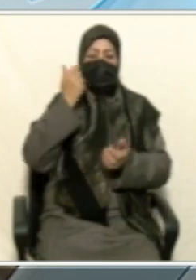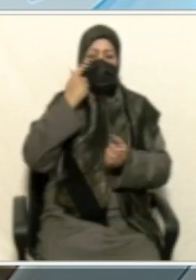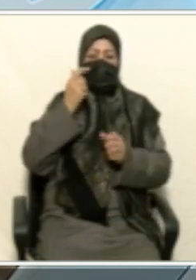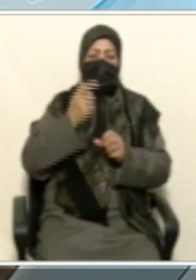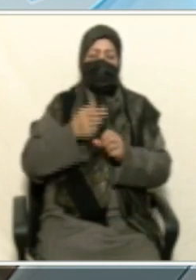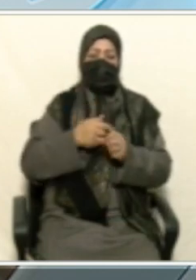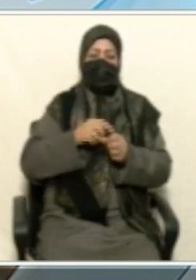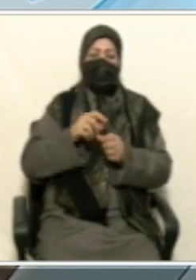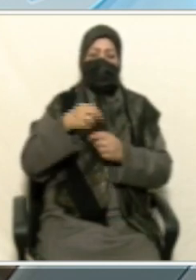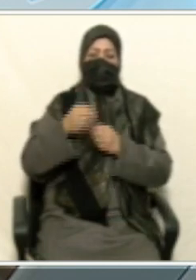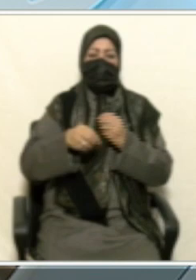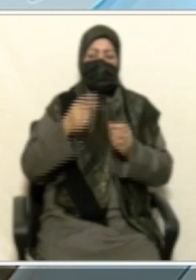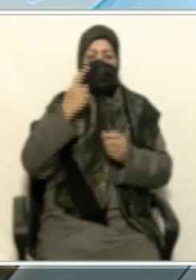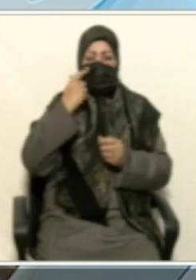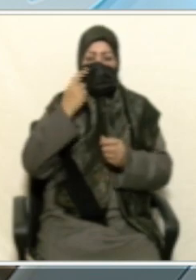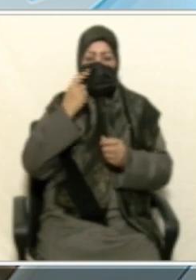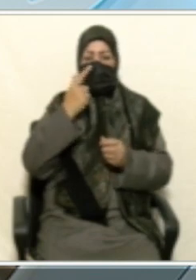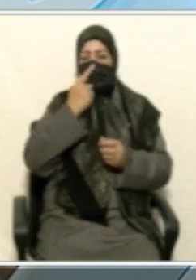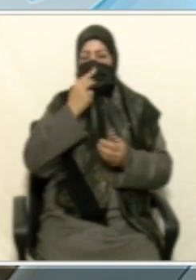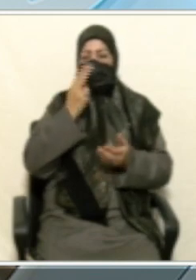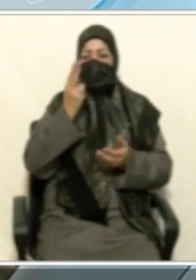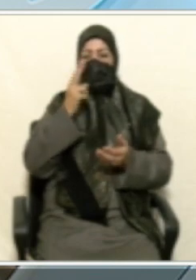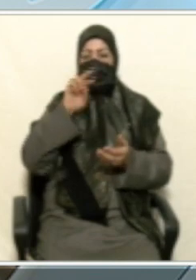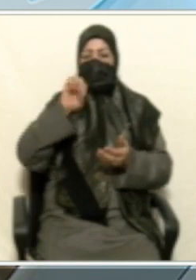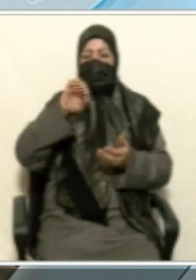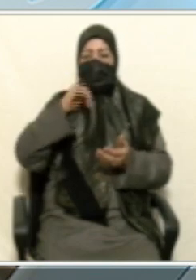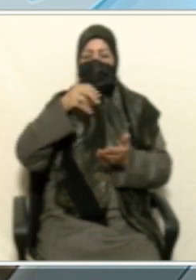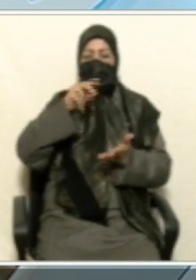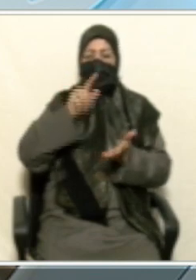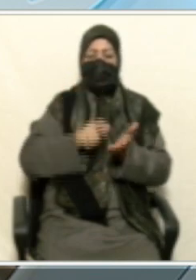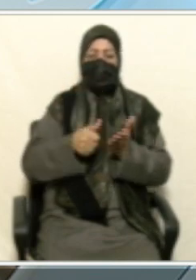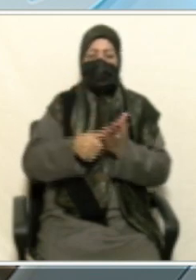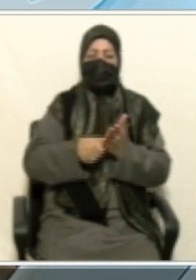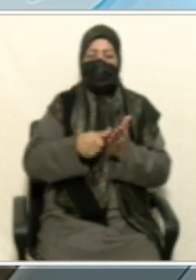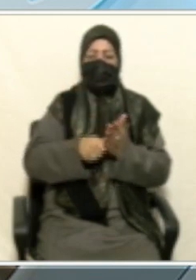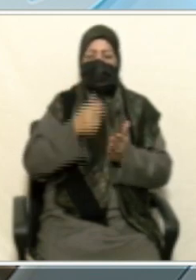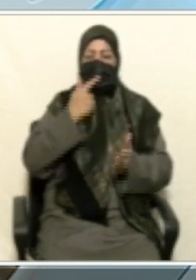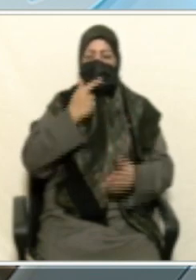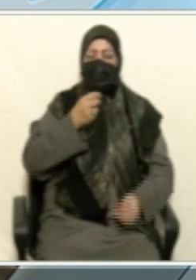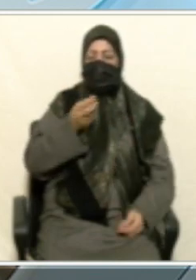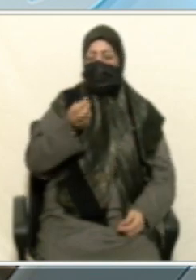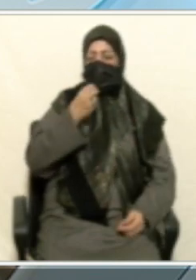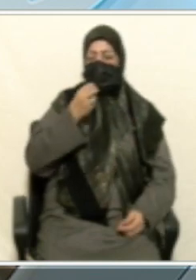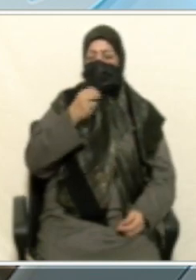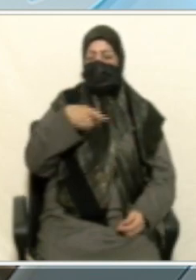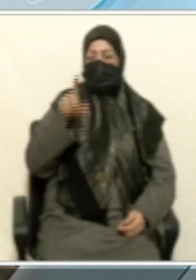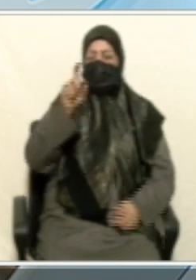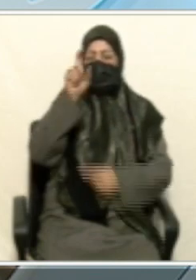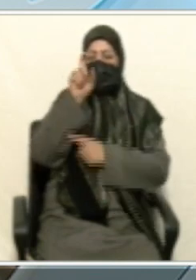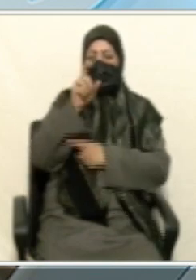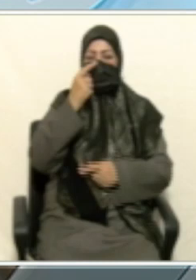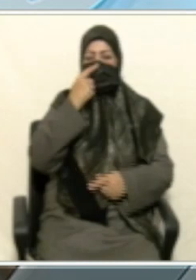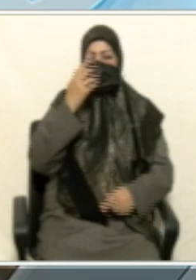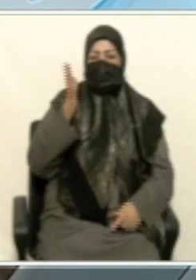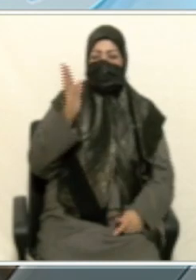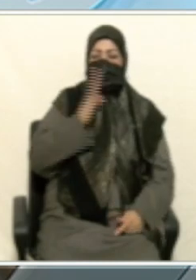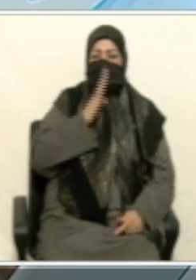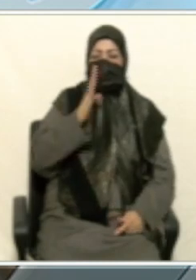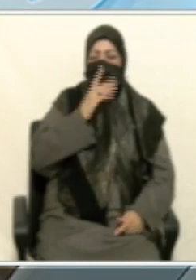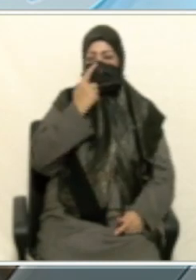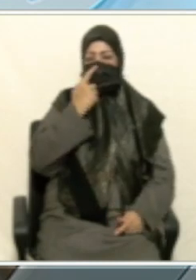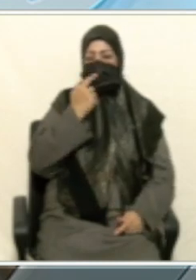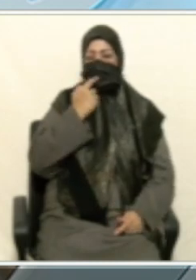نيئا، ألا يؤذوا المسلمين في المساجد، كما أخرج الإمام مسلم في صحيحه قال إن